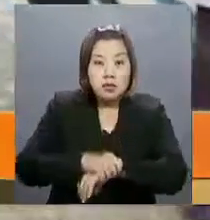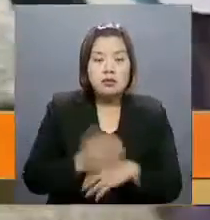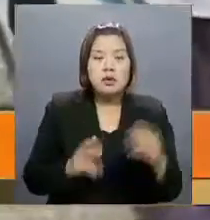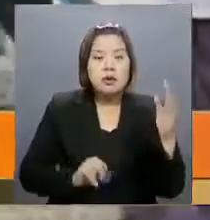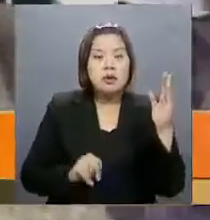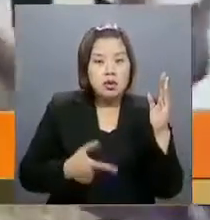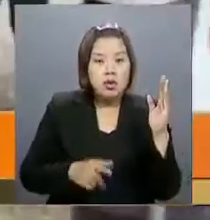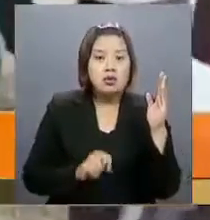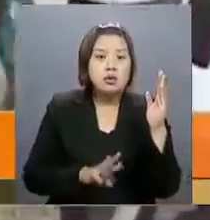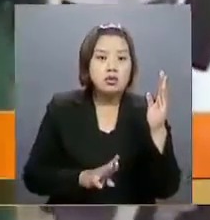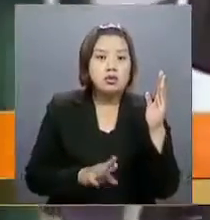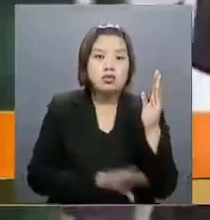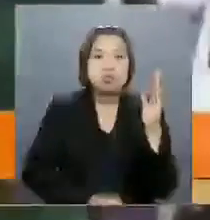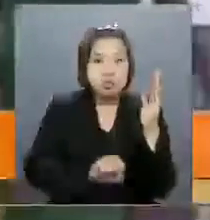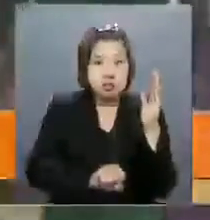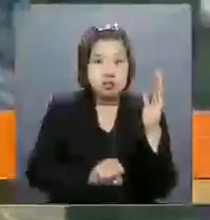งขล